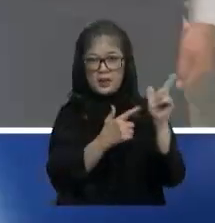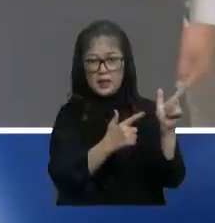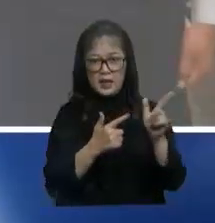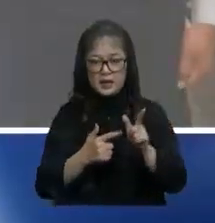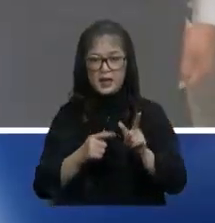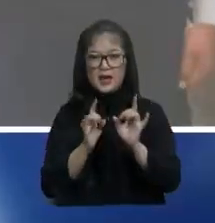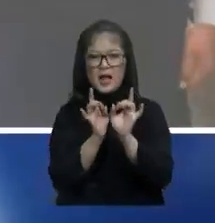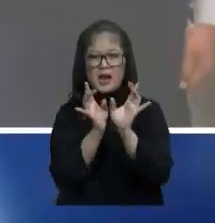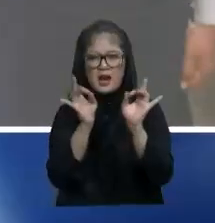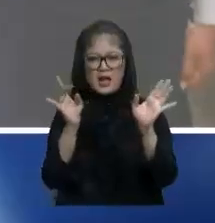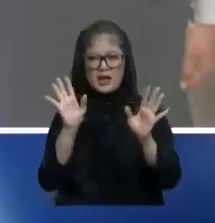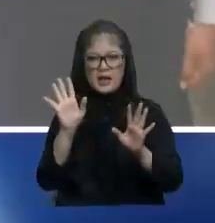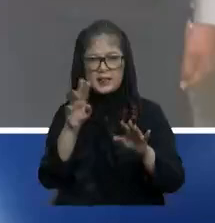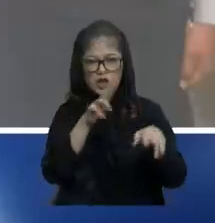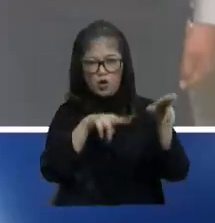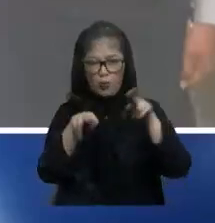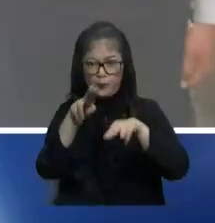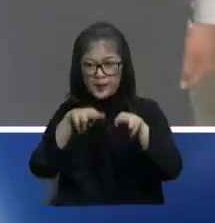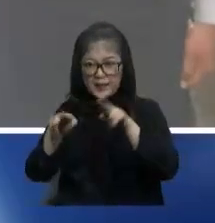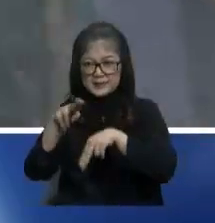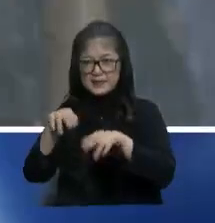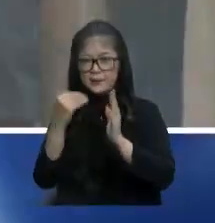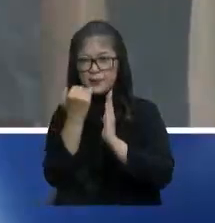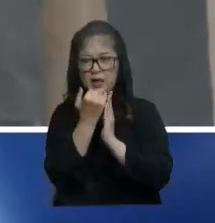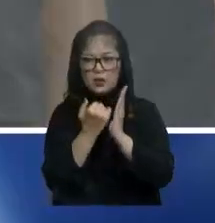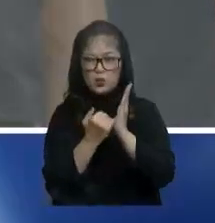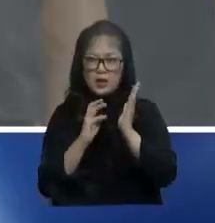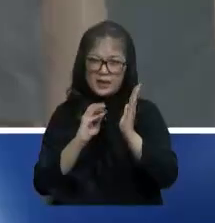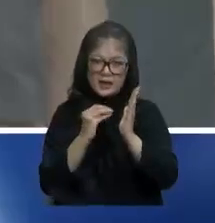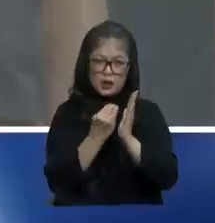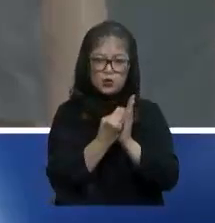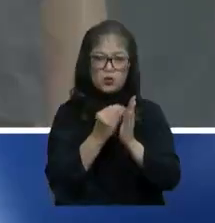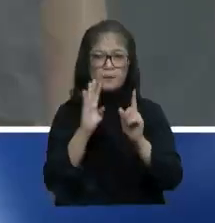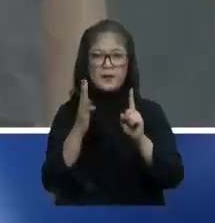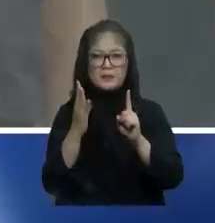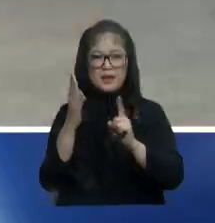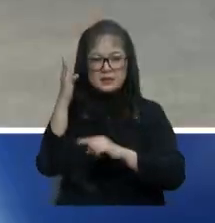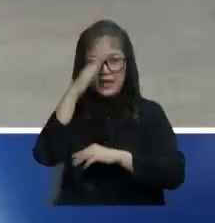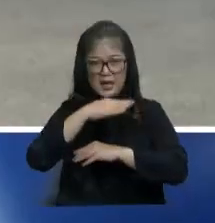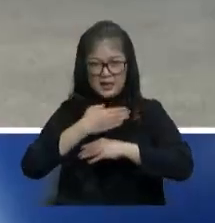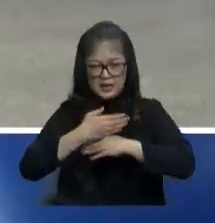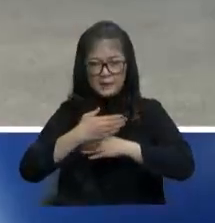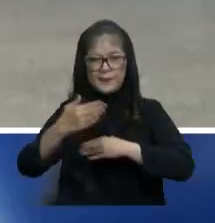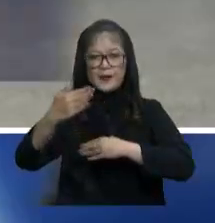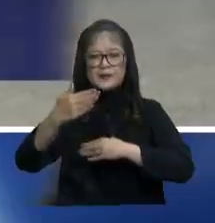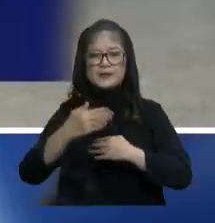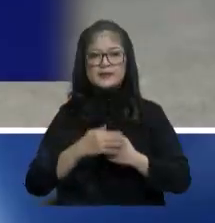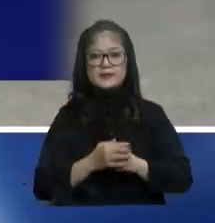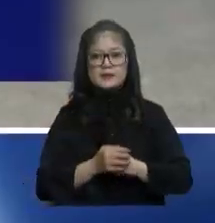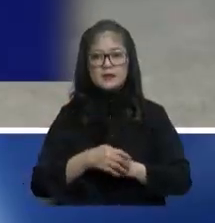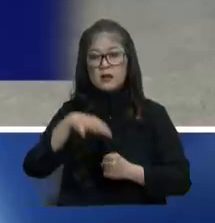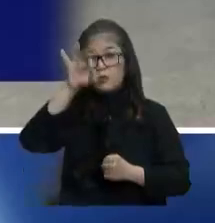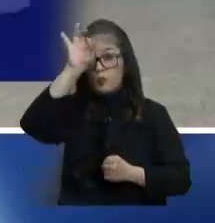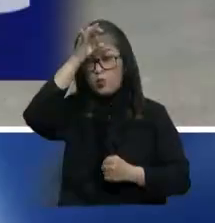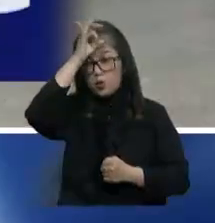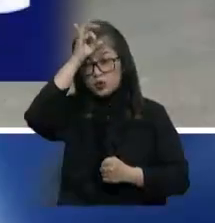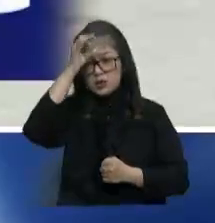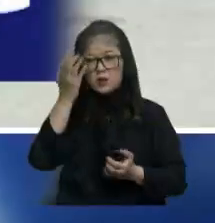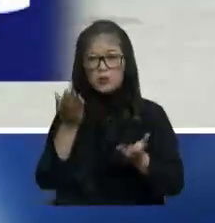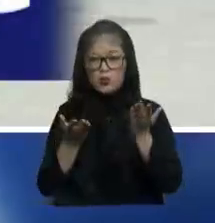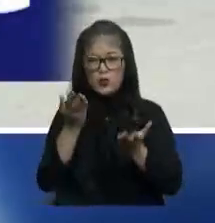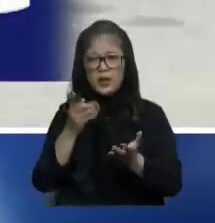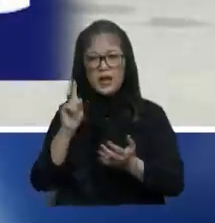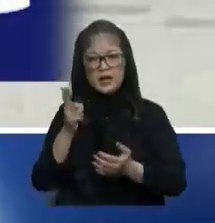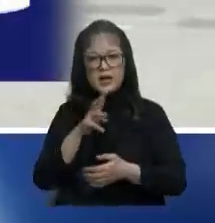menggelar operasi Patuh Jaya ini untuk 14 hari ke depan. Dan Polda Metro Jaya ini menurunkan sekitar